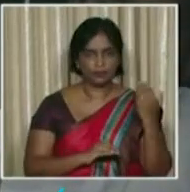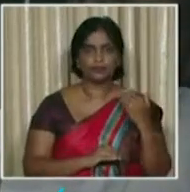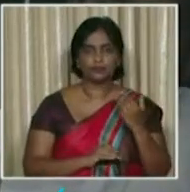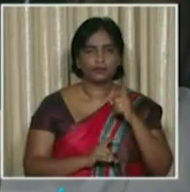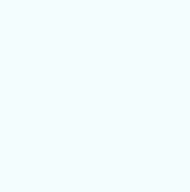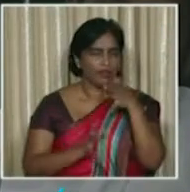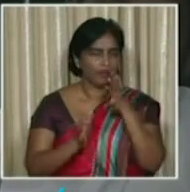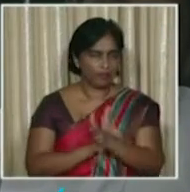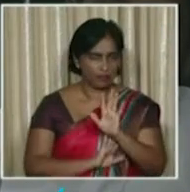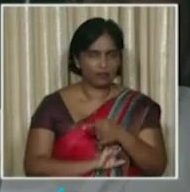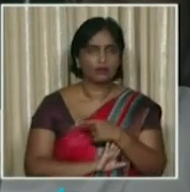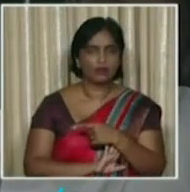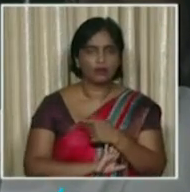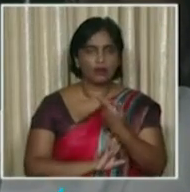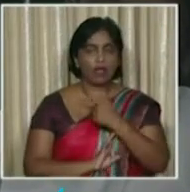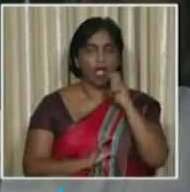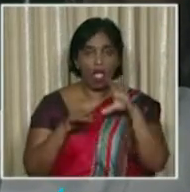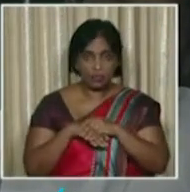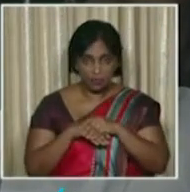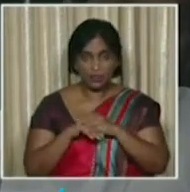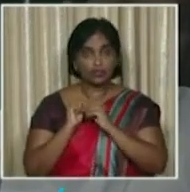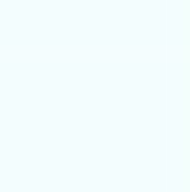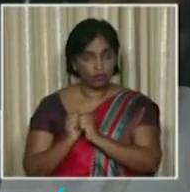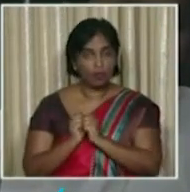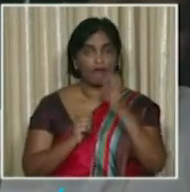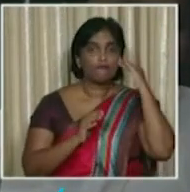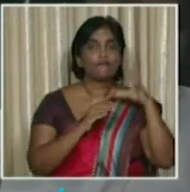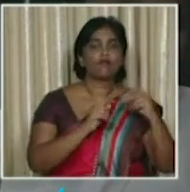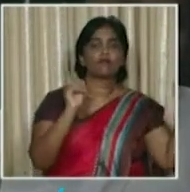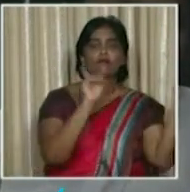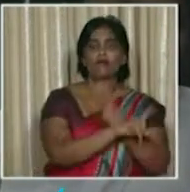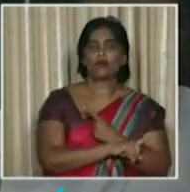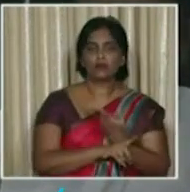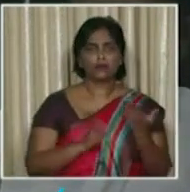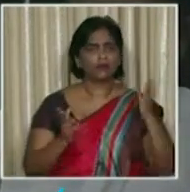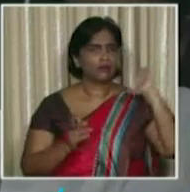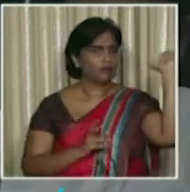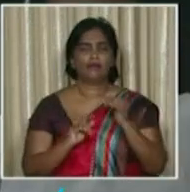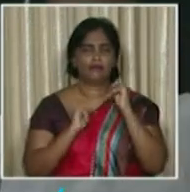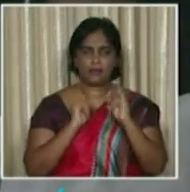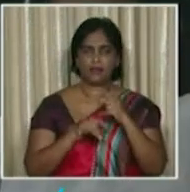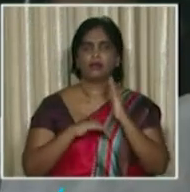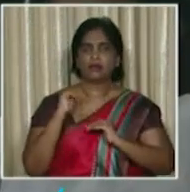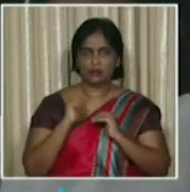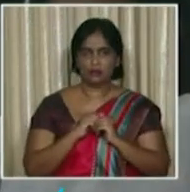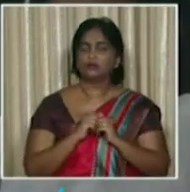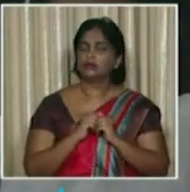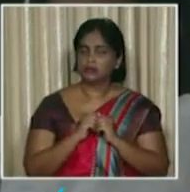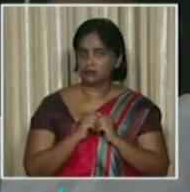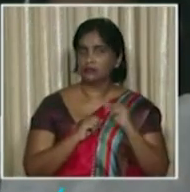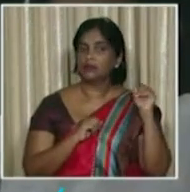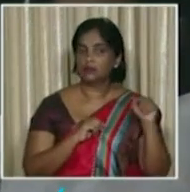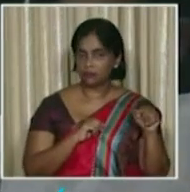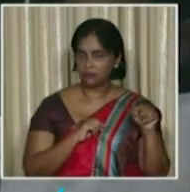වැඩක් කළා තියෙනවා මහත්තයා ඡන්ද ඉල්ලනවා නම් නෝනටත් මාරුවක් දීලා ගරු කතානායකතුමනි කොහෙවත් එහෙම එකක් කියලා නැහැ ඒක නිසා ඒක